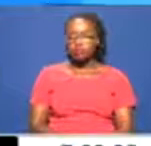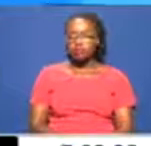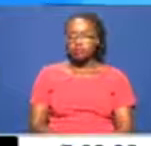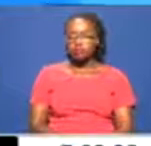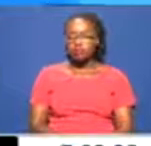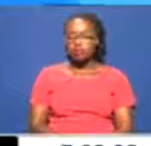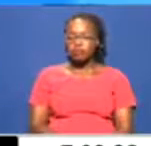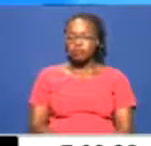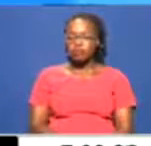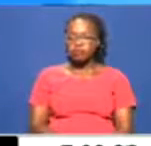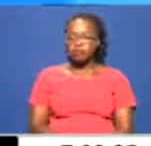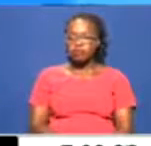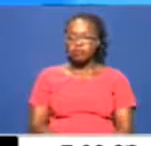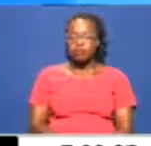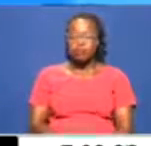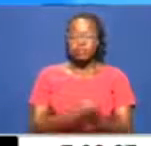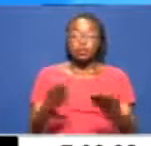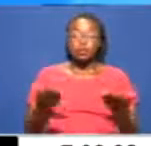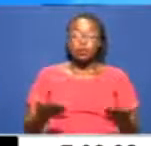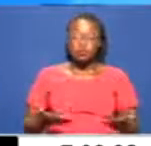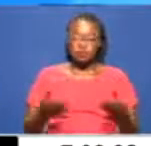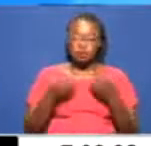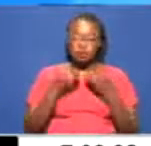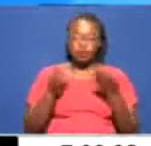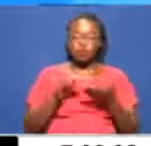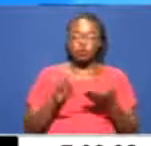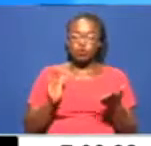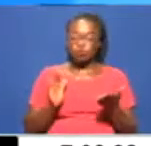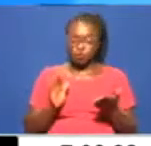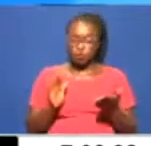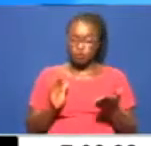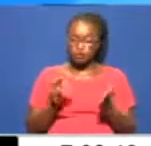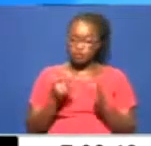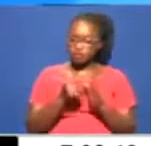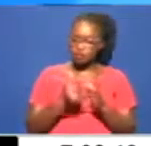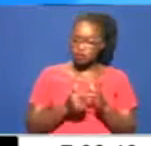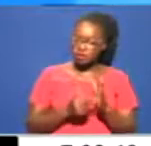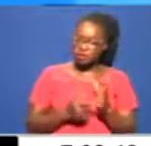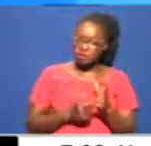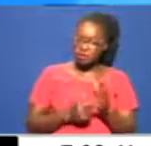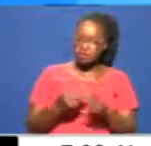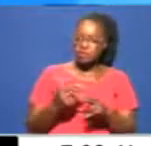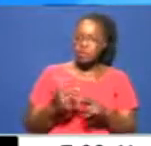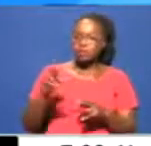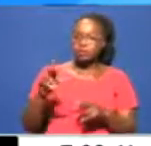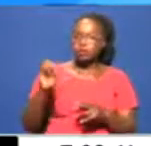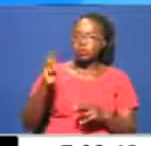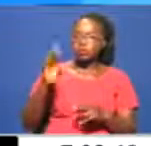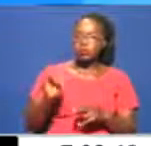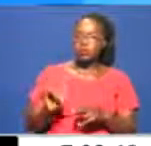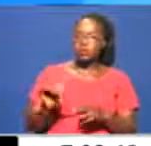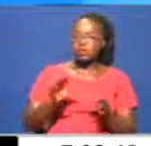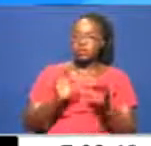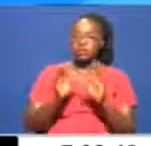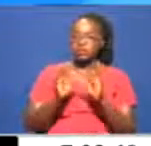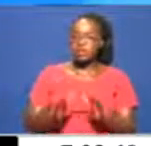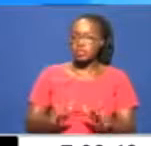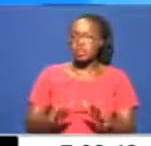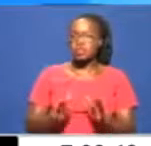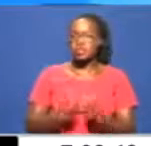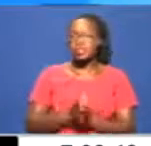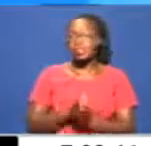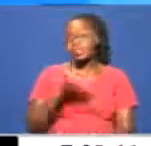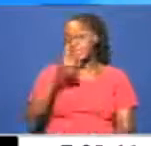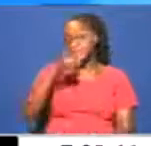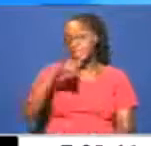Na mtazamaji, sasa karibu tuweze kukujuza taarifa hizo kwa ukamilifu. Jina langu ni Sarafi Nairobi, mwenzangu wa ishara ni